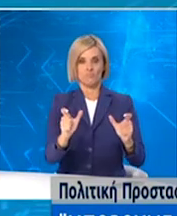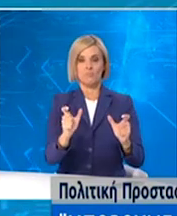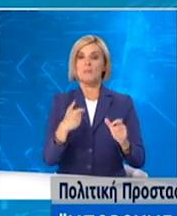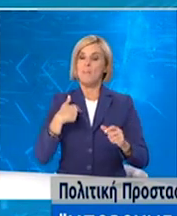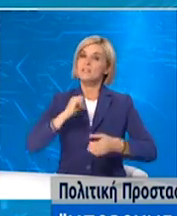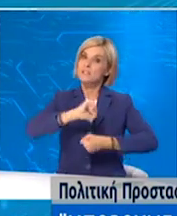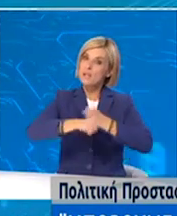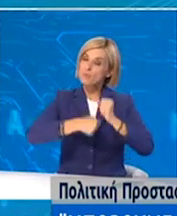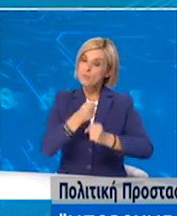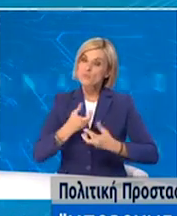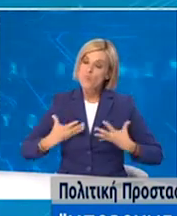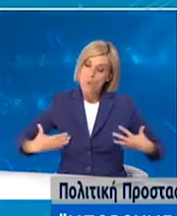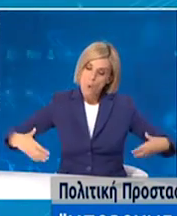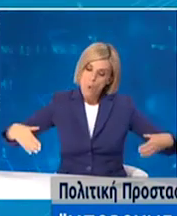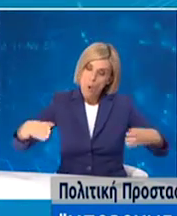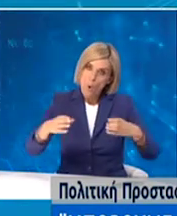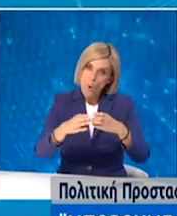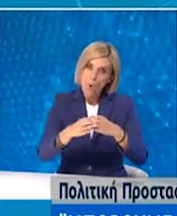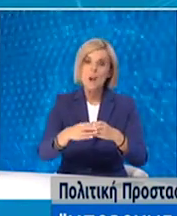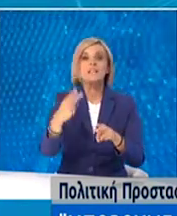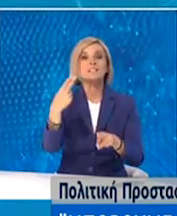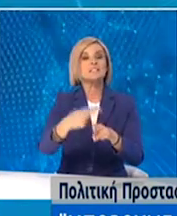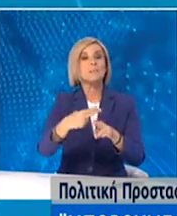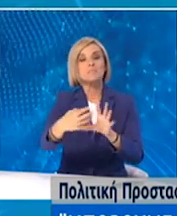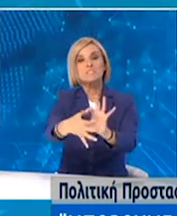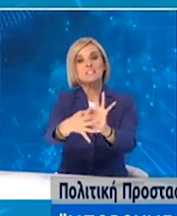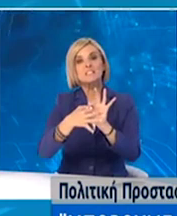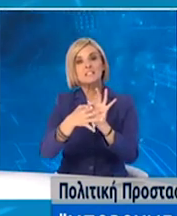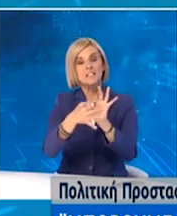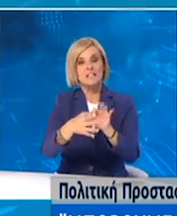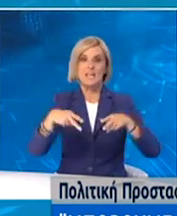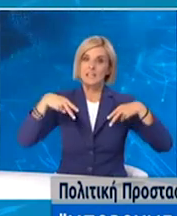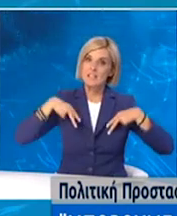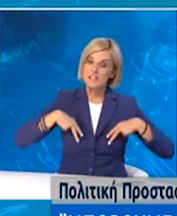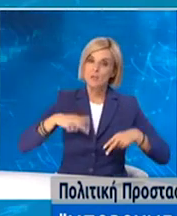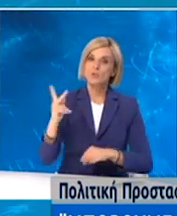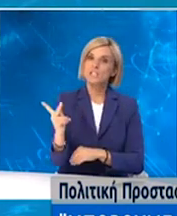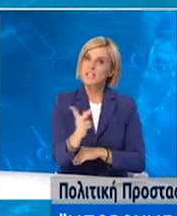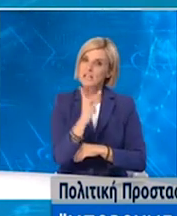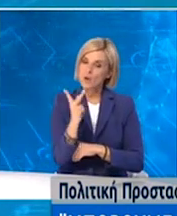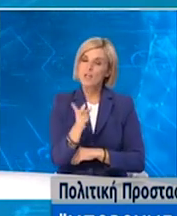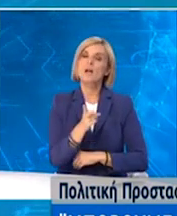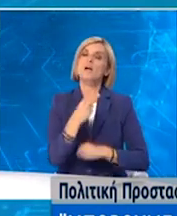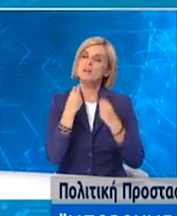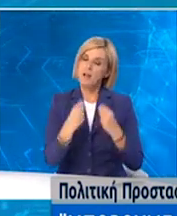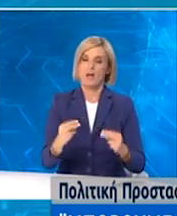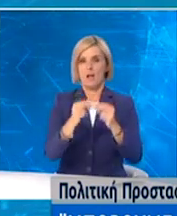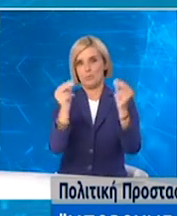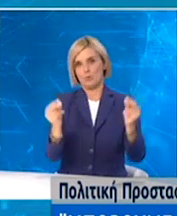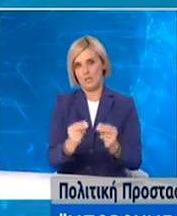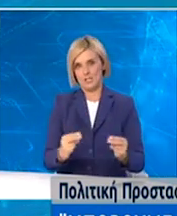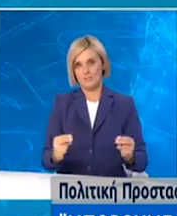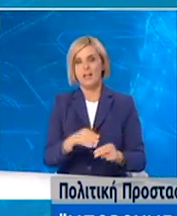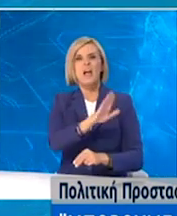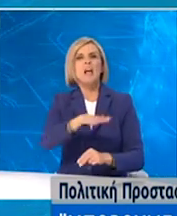όλοι μαζί μέσα από την σημαντική συνεργασία του κράτους με την ίδια την κοινωνία να φέρουμε συγκεκριμένα αποτελέσματα. Για τα παιδιά